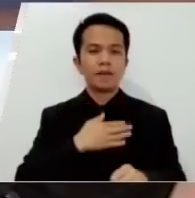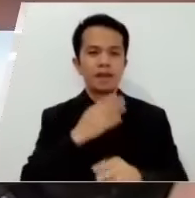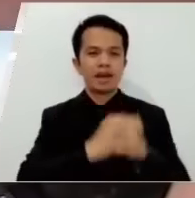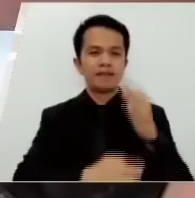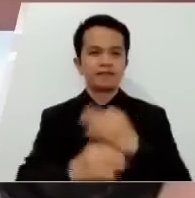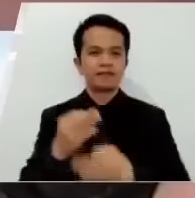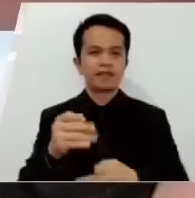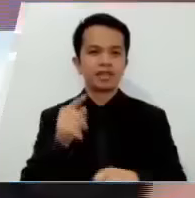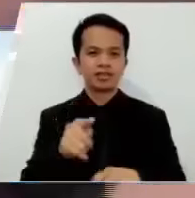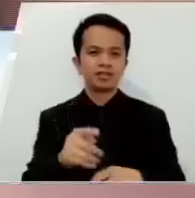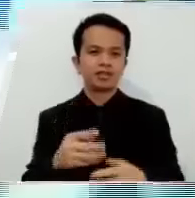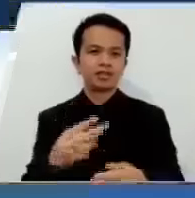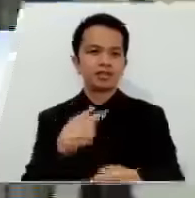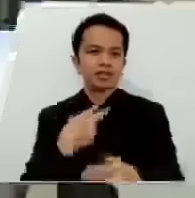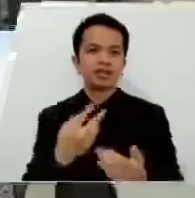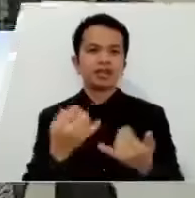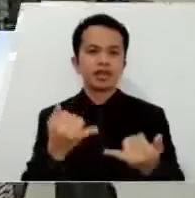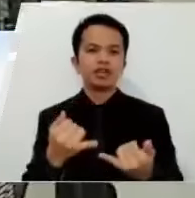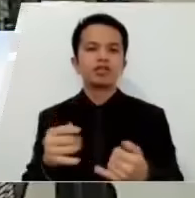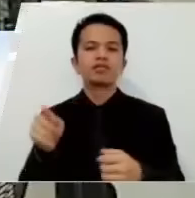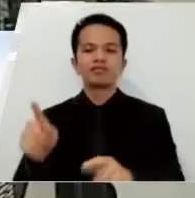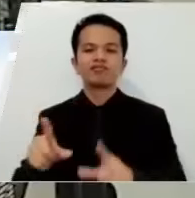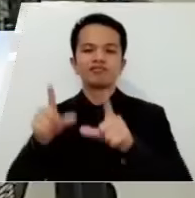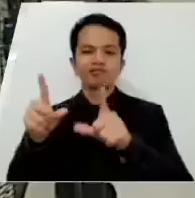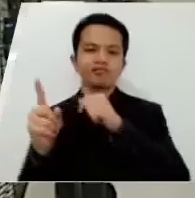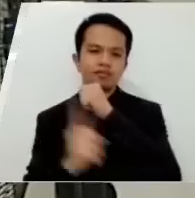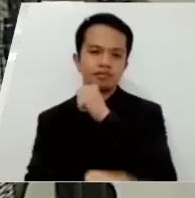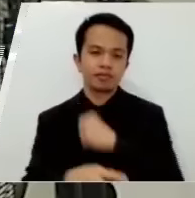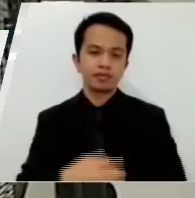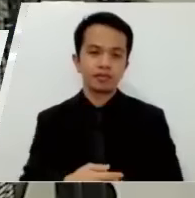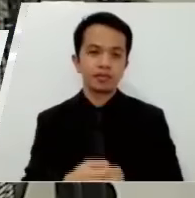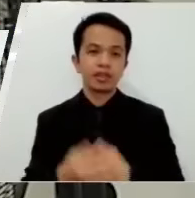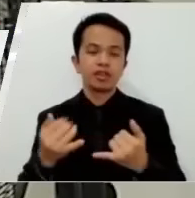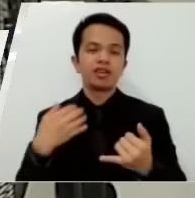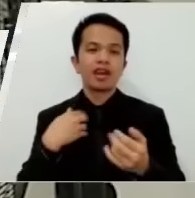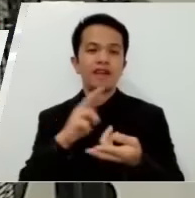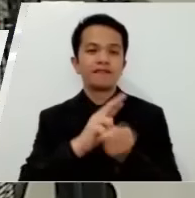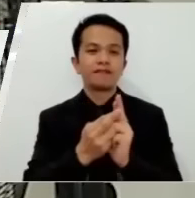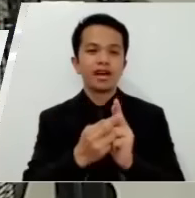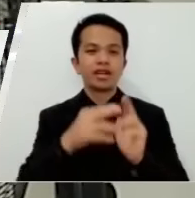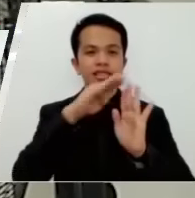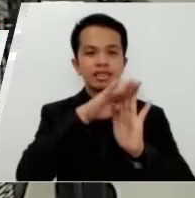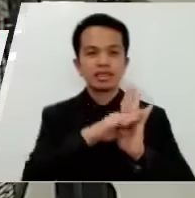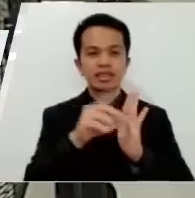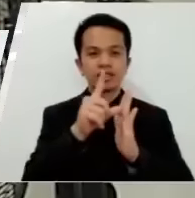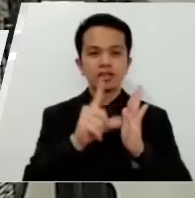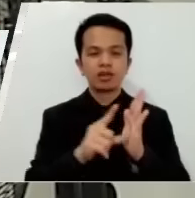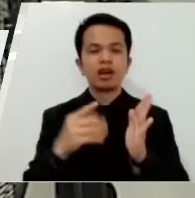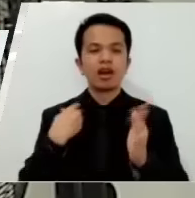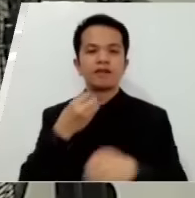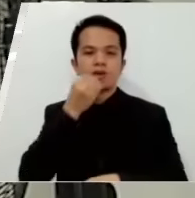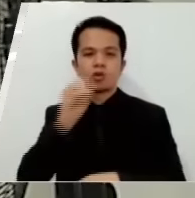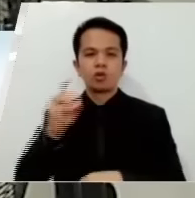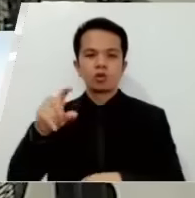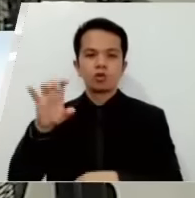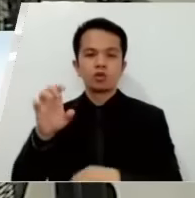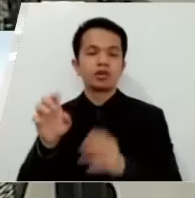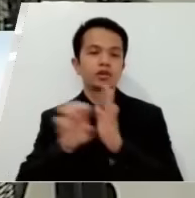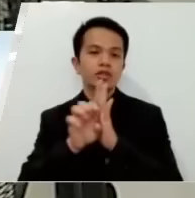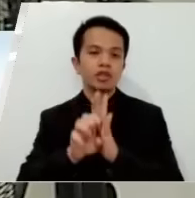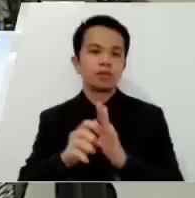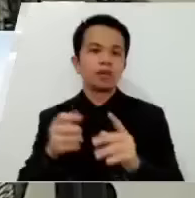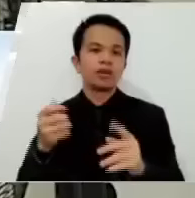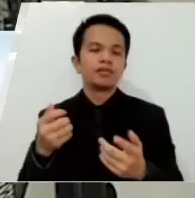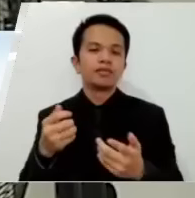reklamong unjust vexation. Bukod sa revised penal code, may ordinansa rin sa Quezon City kagaya ng anti-catcalling